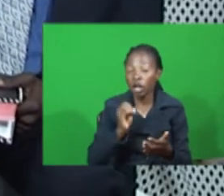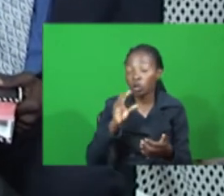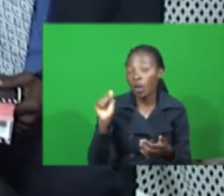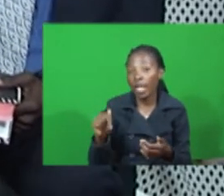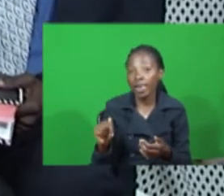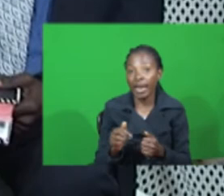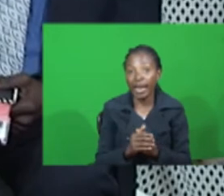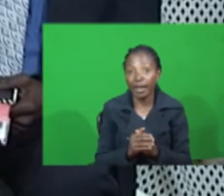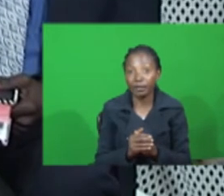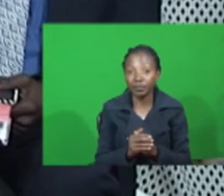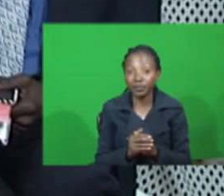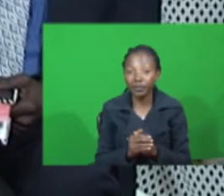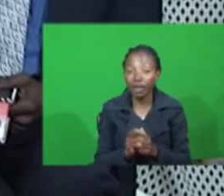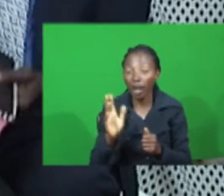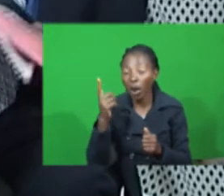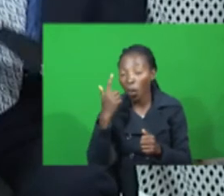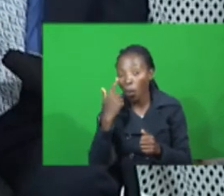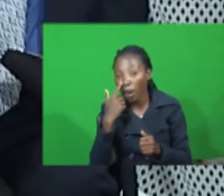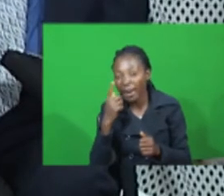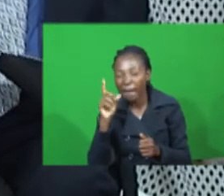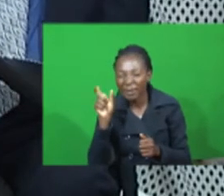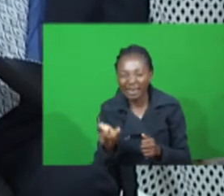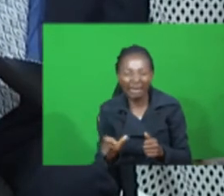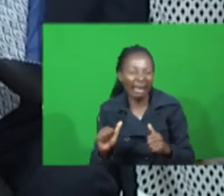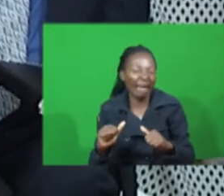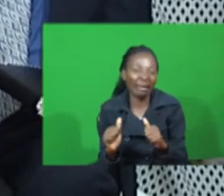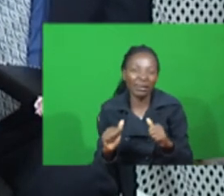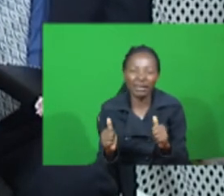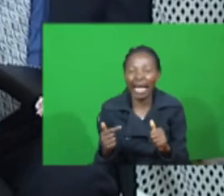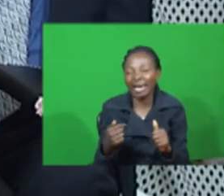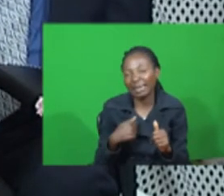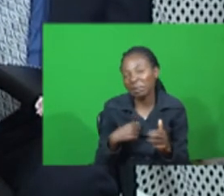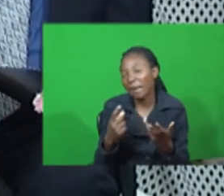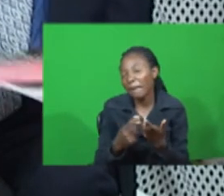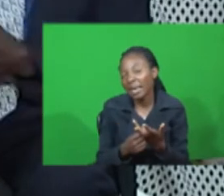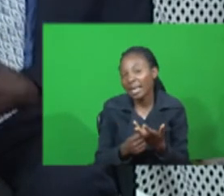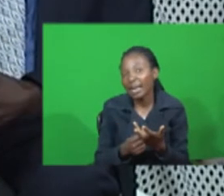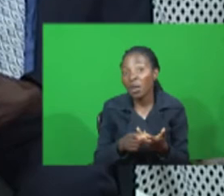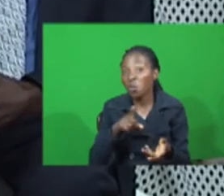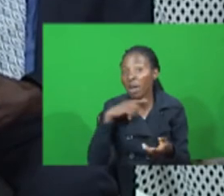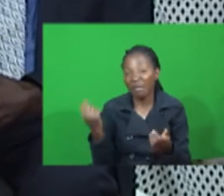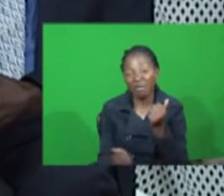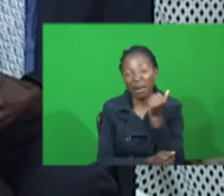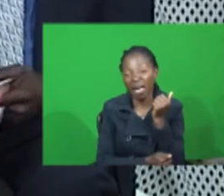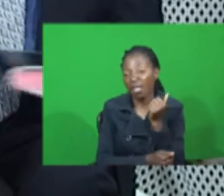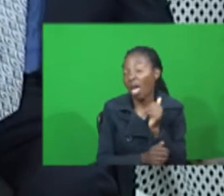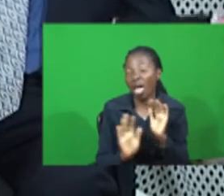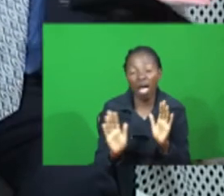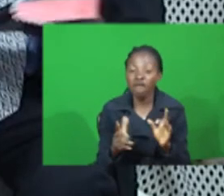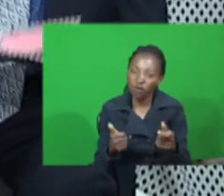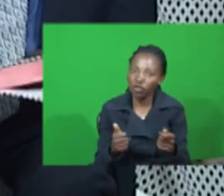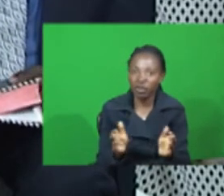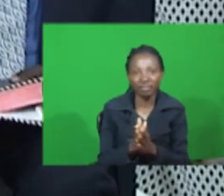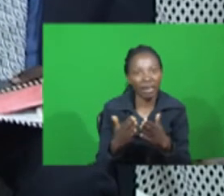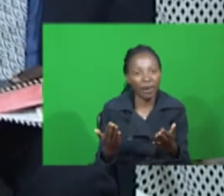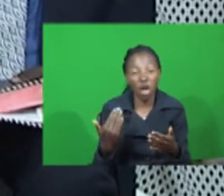Saka zvaiti kana munhu asingadi hake kugara nhaka yamaigurava aisamanikidzwa, aienda